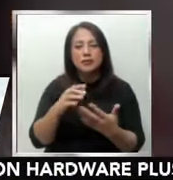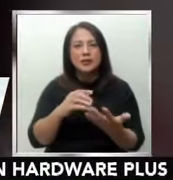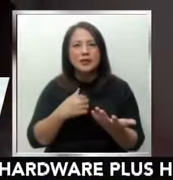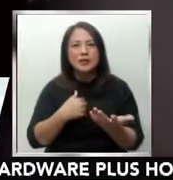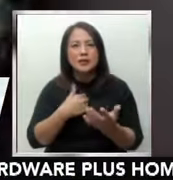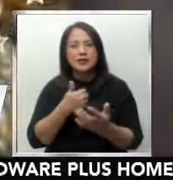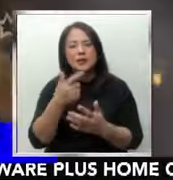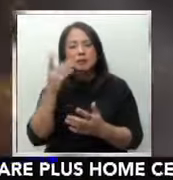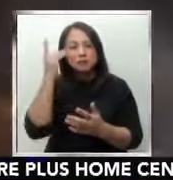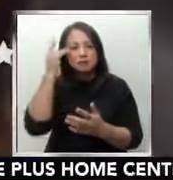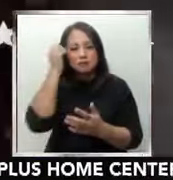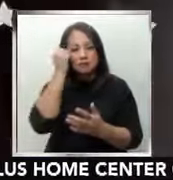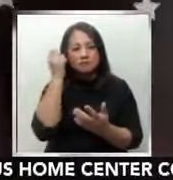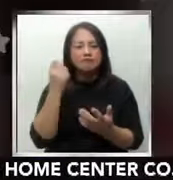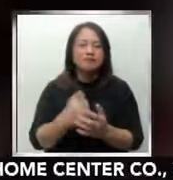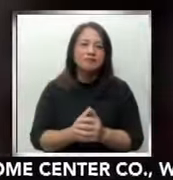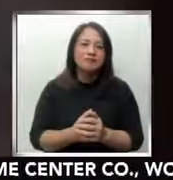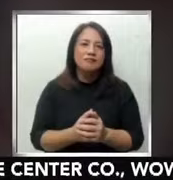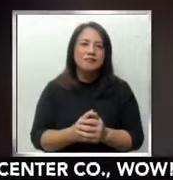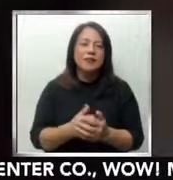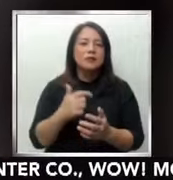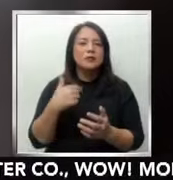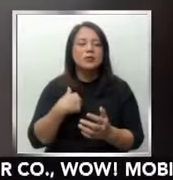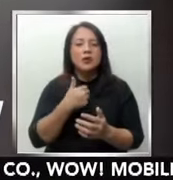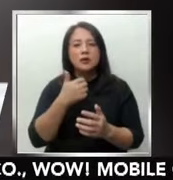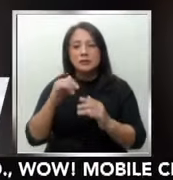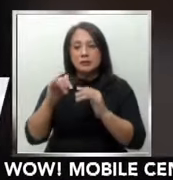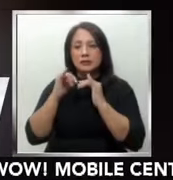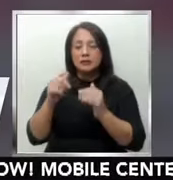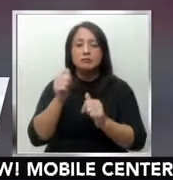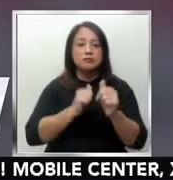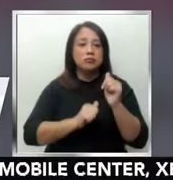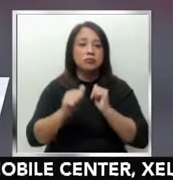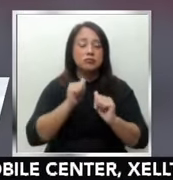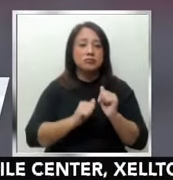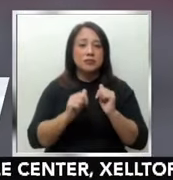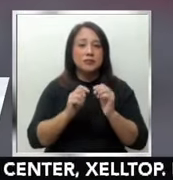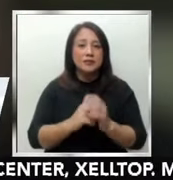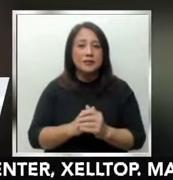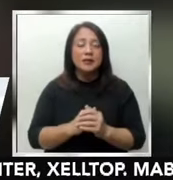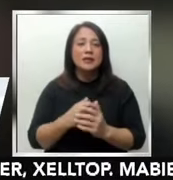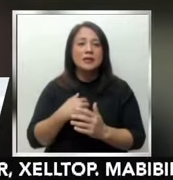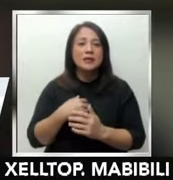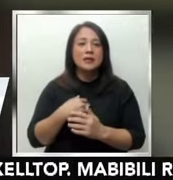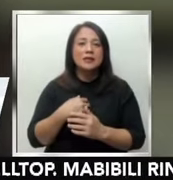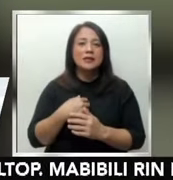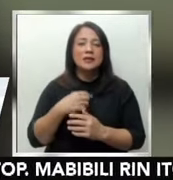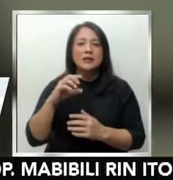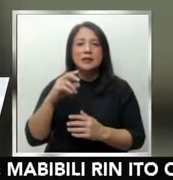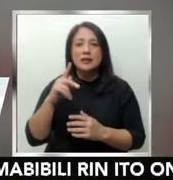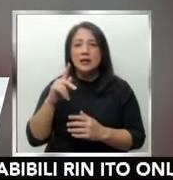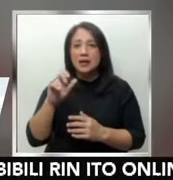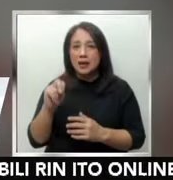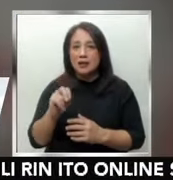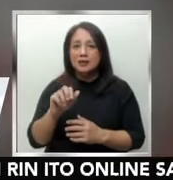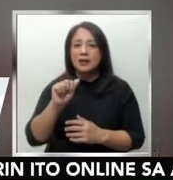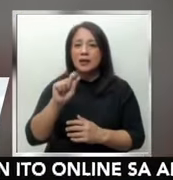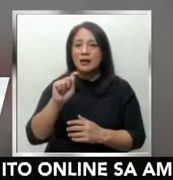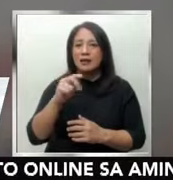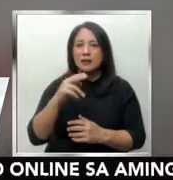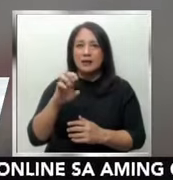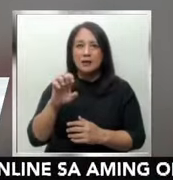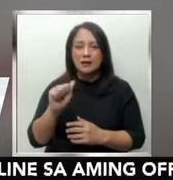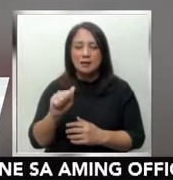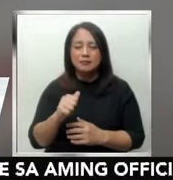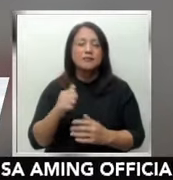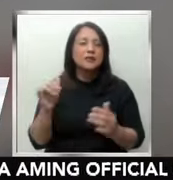din maging ang kapwa sparkle stars ni Andrea naa at Al ablan time out din